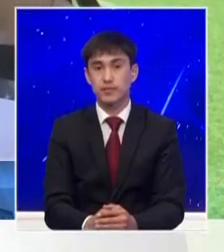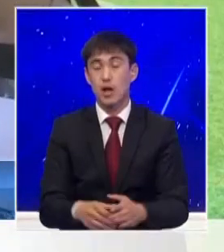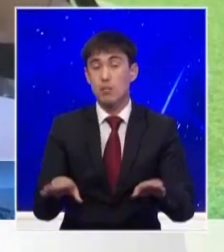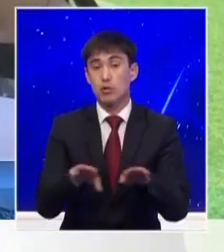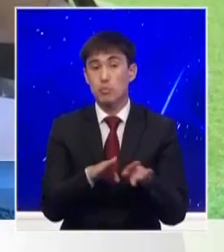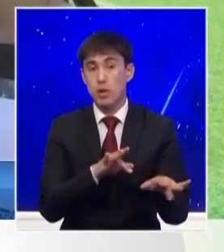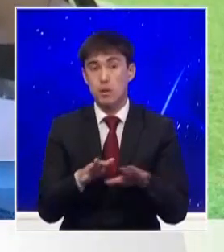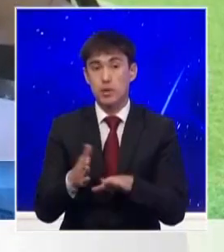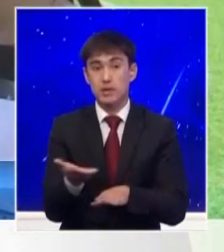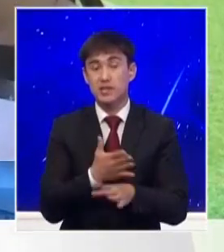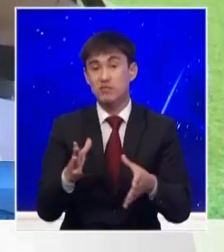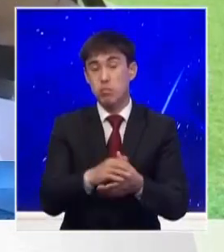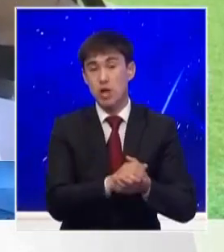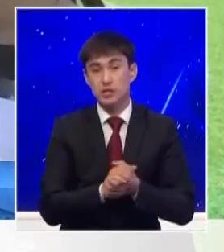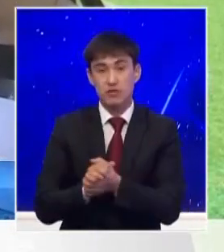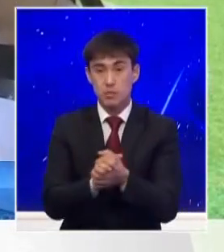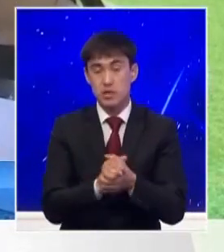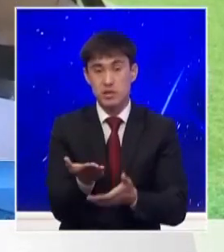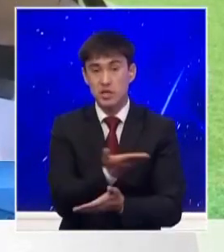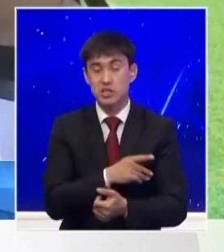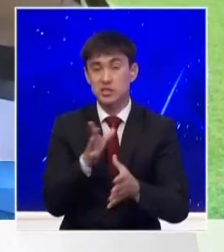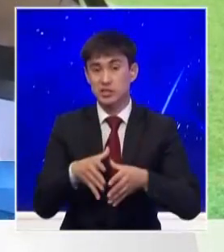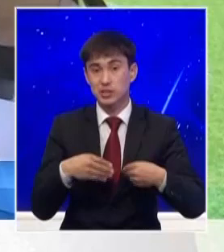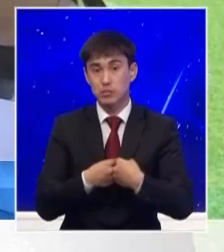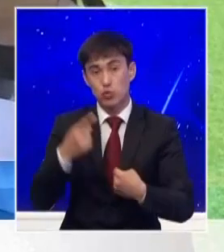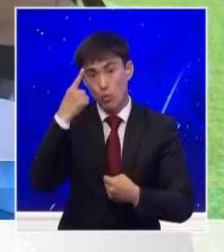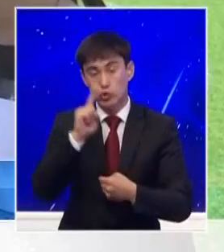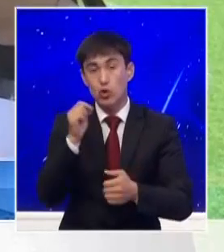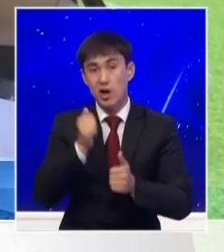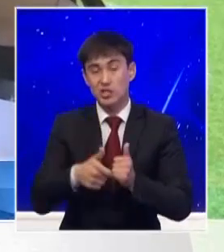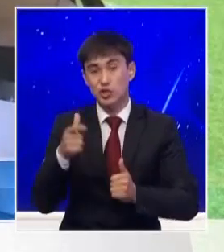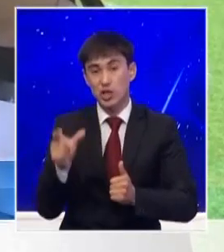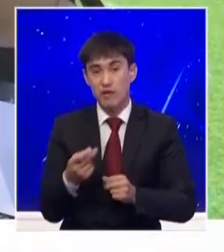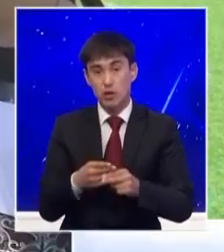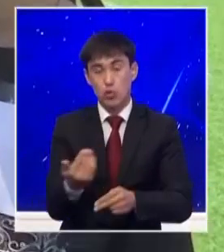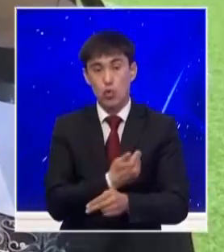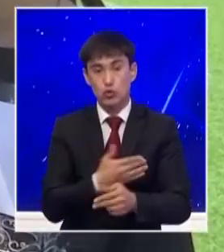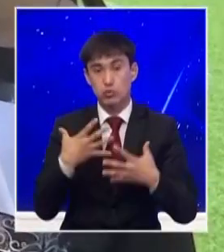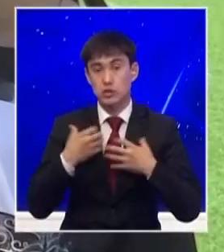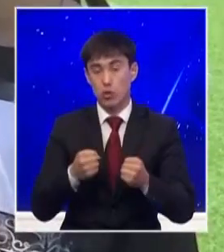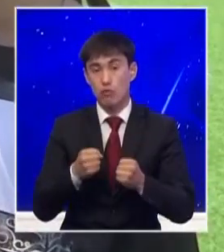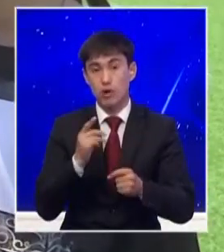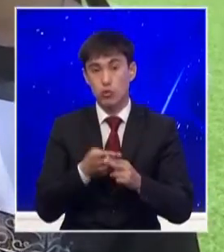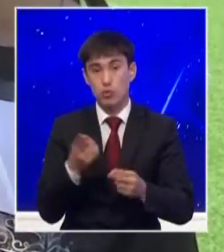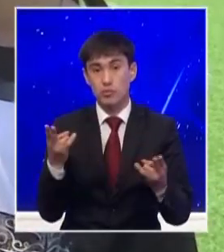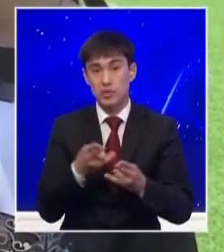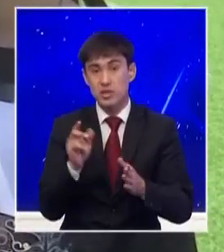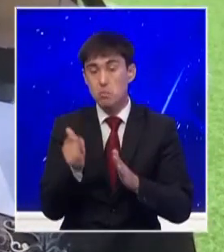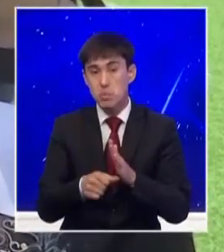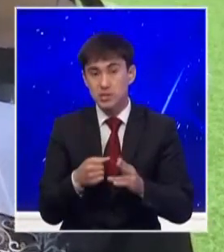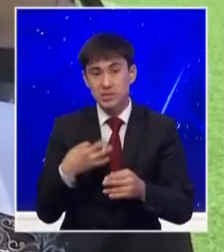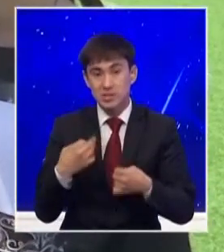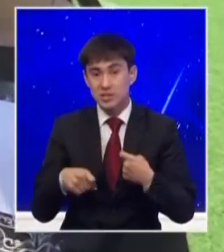Подобные мероприятия нас сплачивают, объединяют наши семьи. Я думаю, что каждый человек, который хочет быть здоровым и которому не безразлична